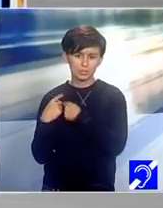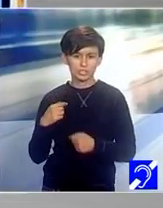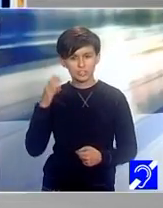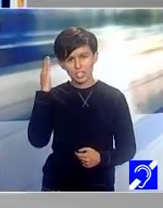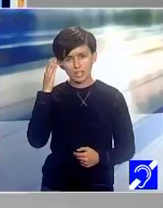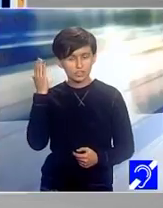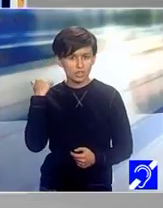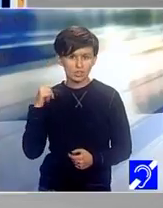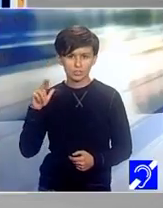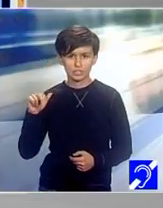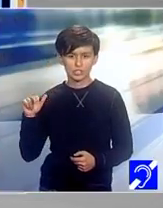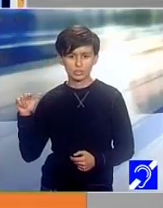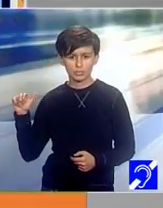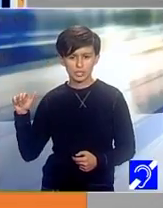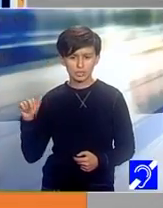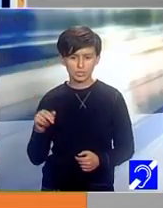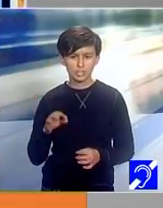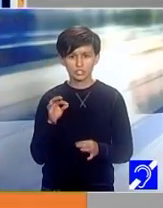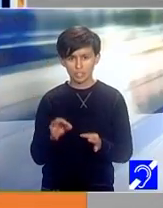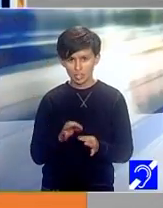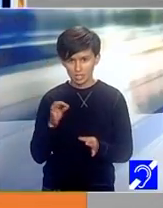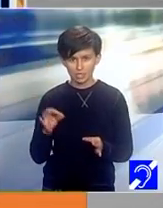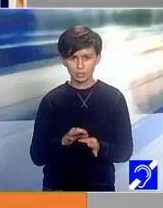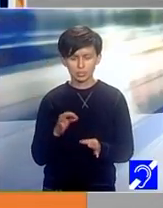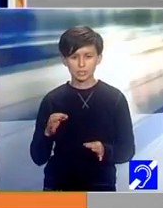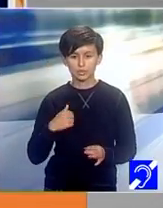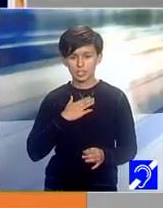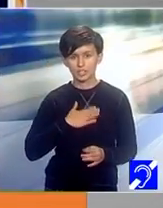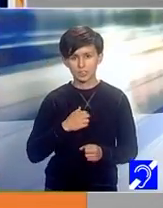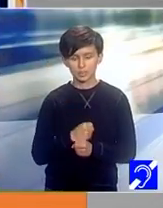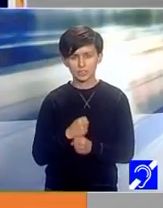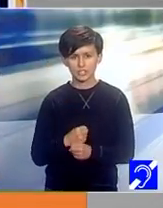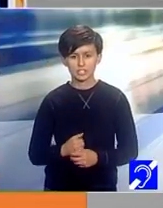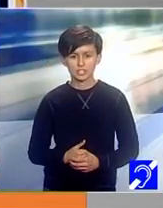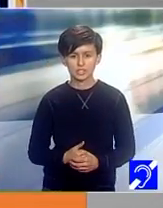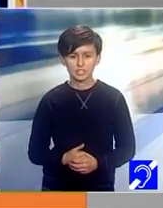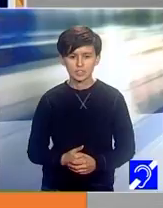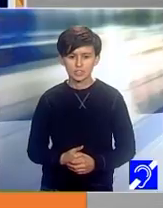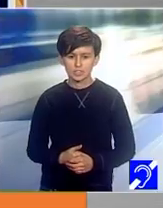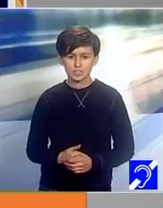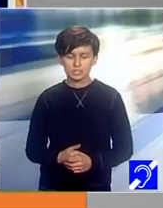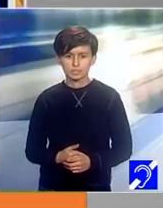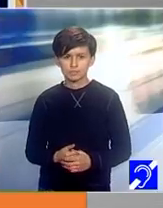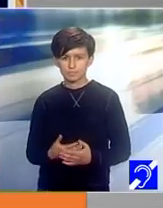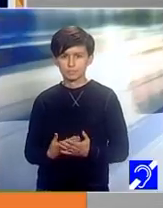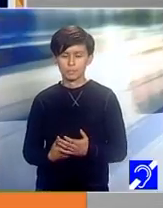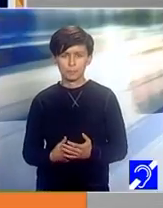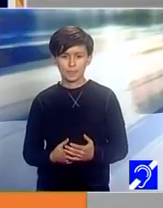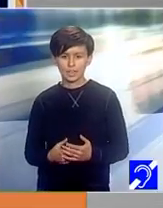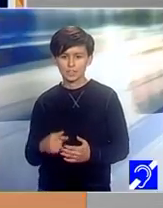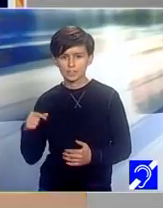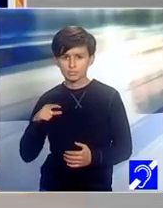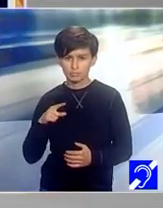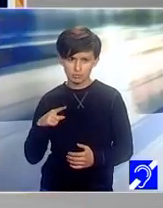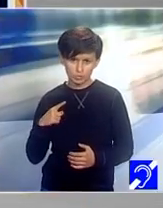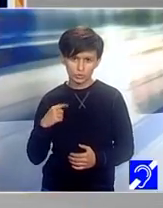pictură și cu sutură vrem să facem. Că aia vechi trebuie să aducem. Și sunt interesați? Adică să